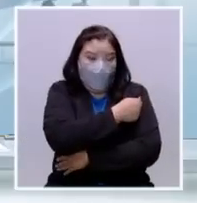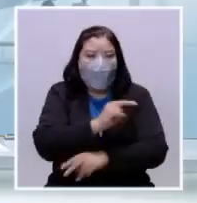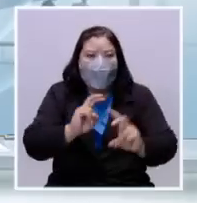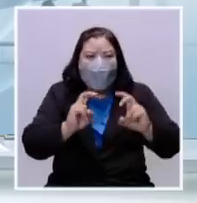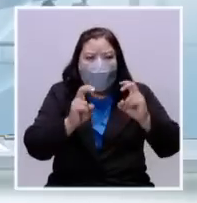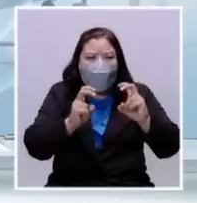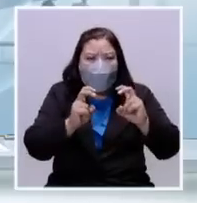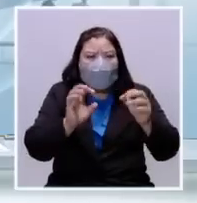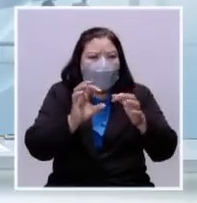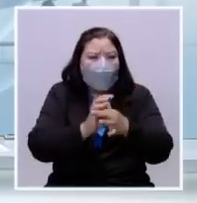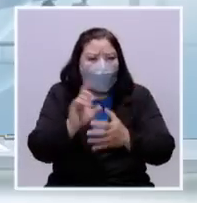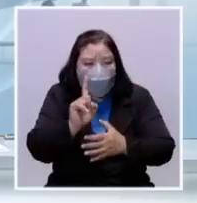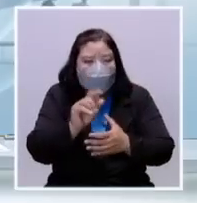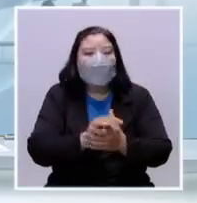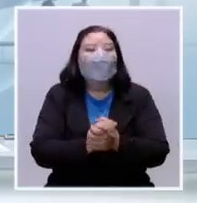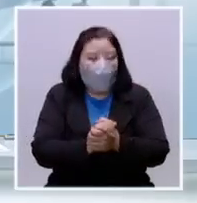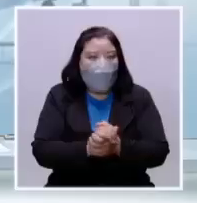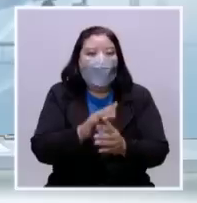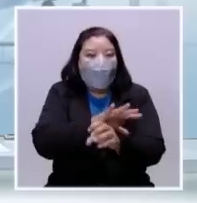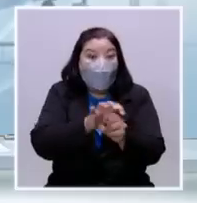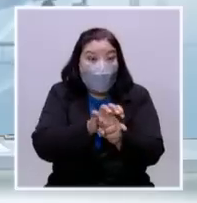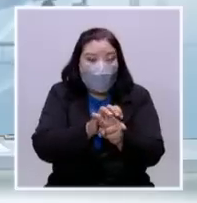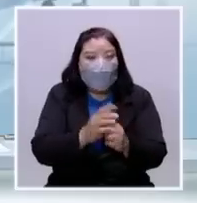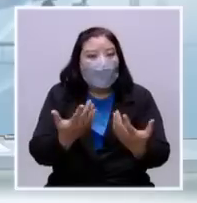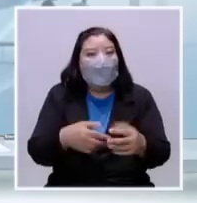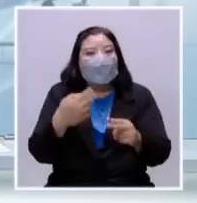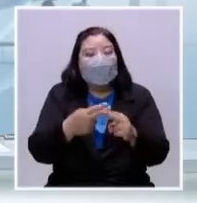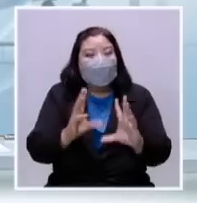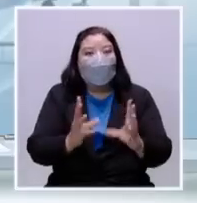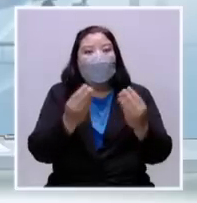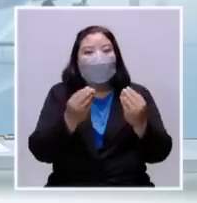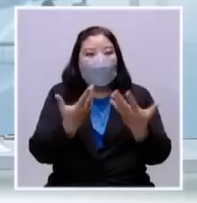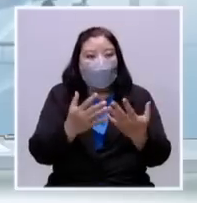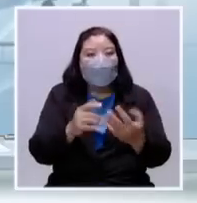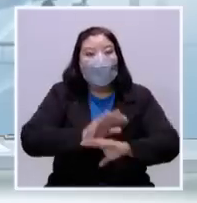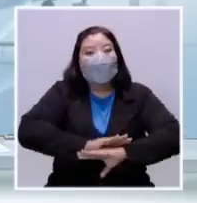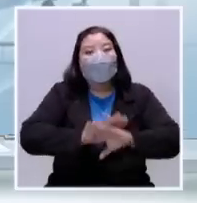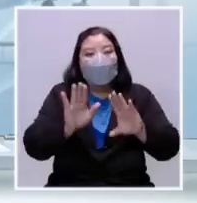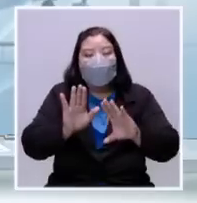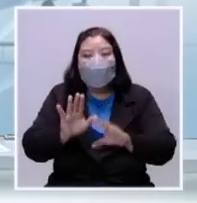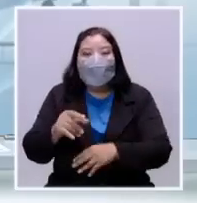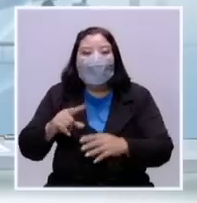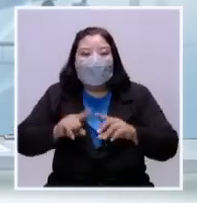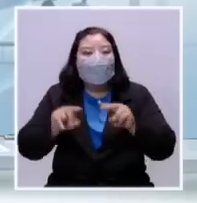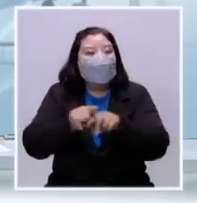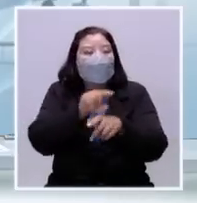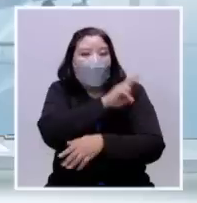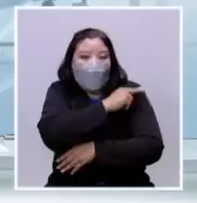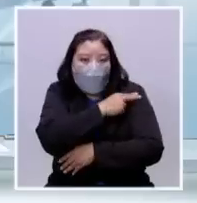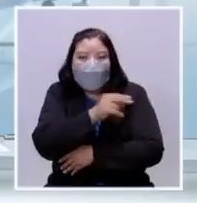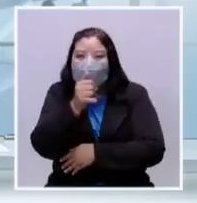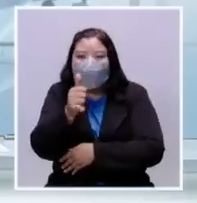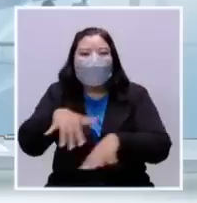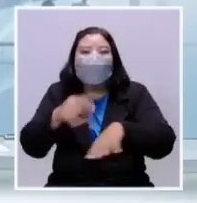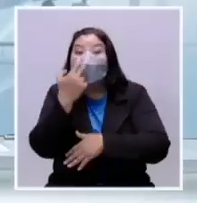ถอดออกจากโรควิกฤตฉุกเฉินหรือยูเซฟรักษาได้ทุกที่นะคะท่านยืนยันว่าไม่ได้ถอดโควิด-19 ออกจากยูเซฟค่ะแต่เป็นการ